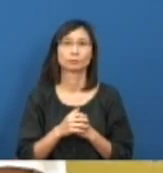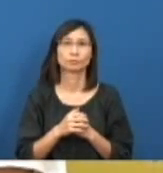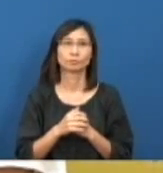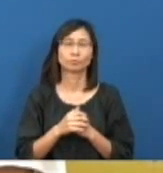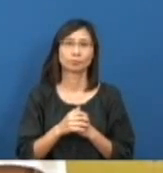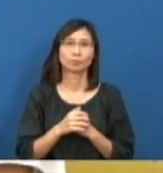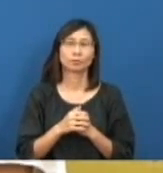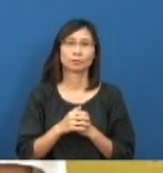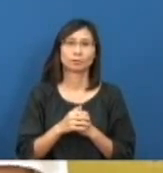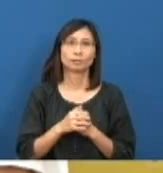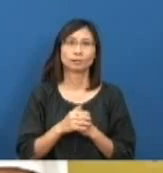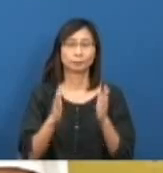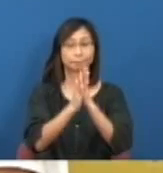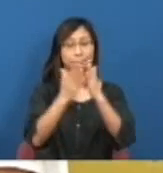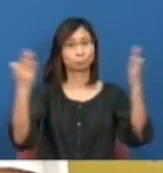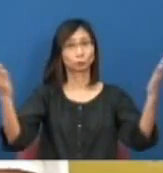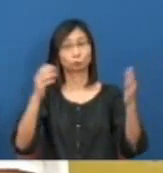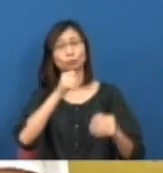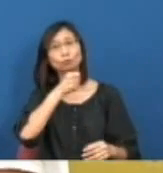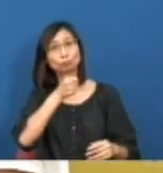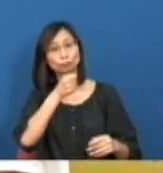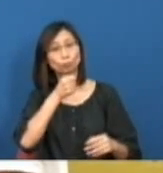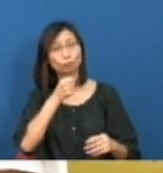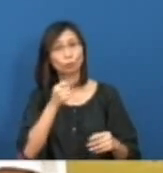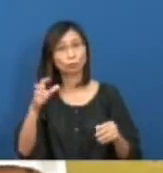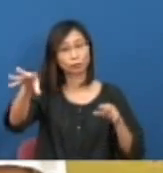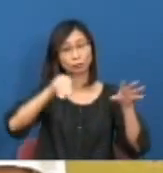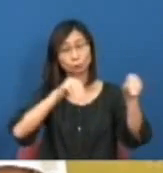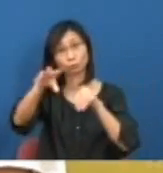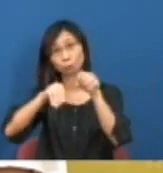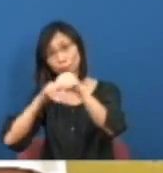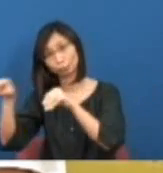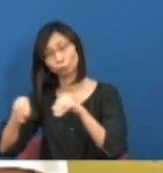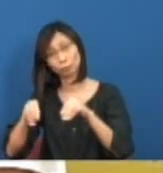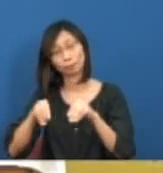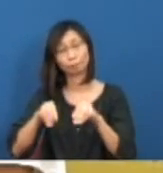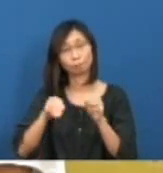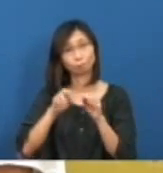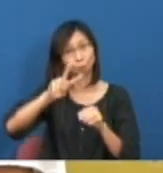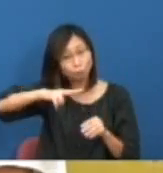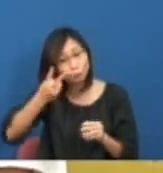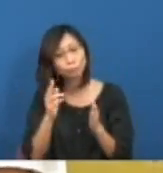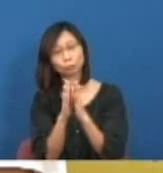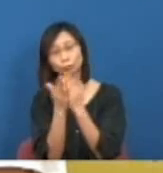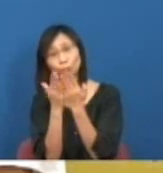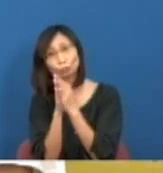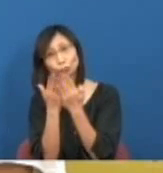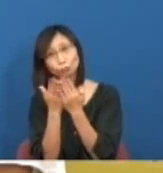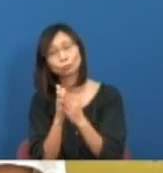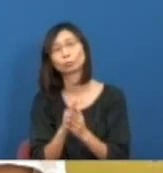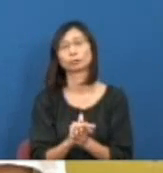啲新聞採訪咁樣結集而成嘅嘅所謂回憶錄啦。咁即係。在這點上面